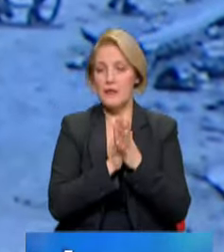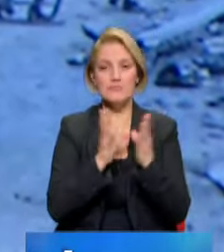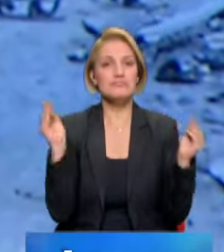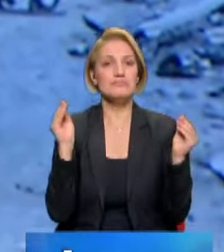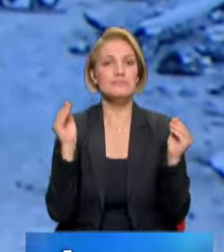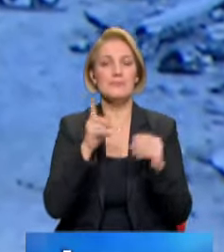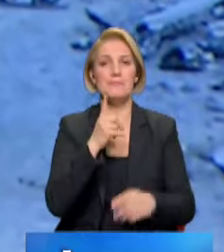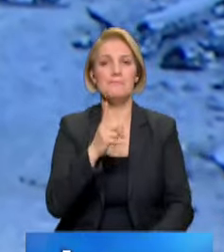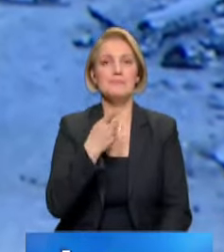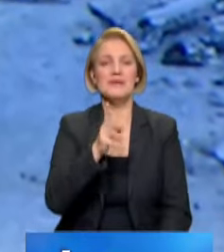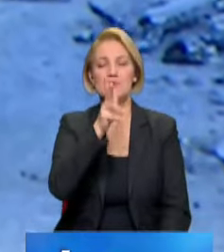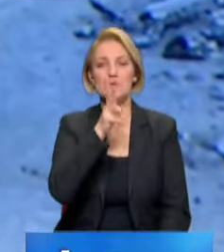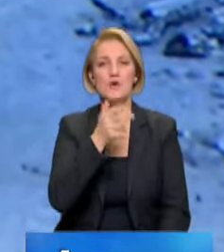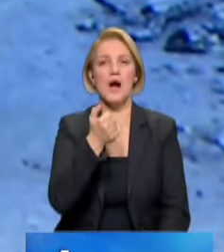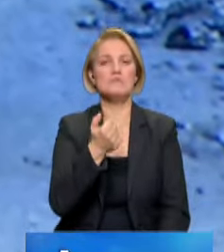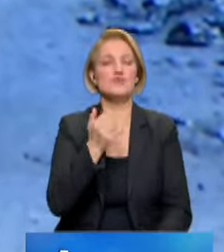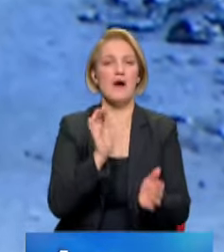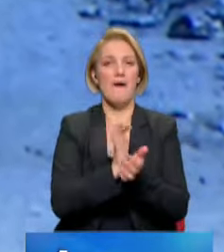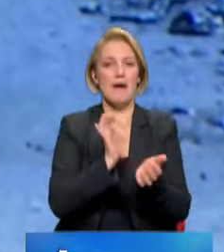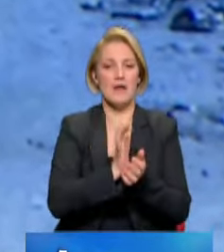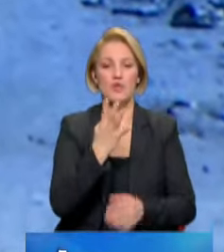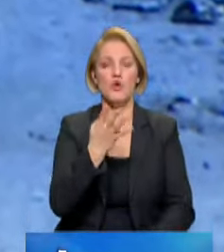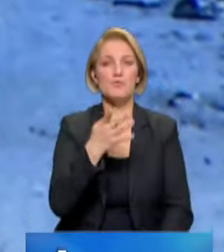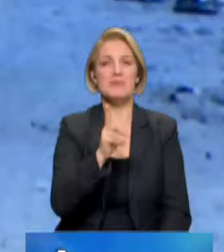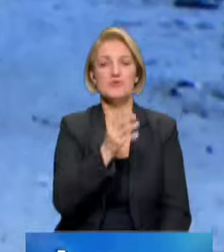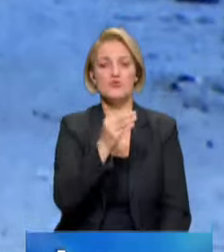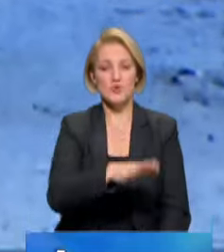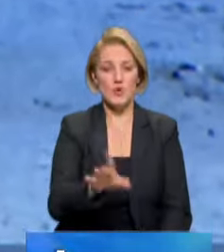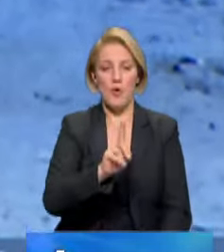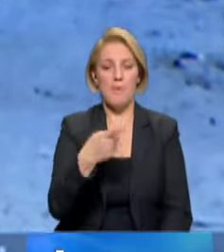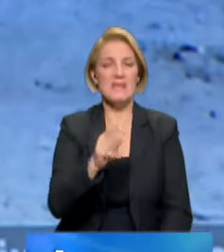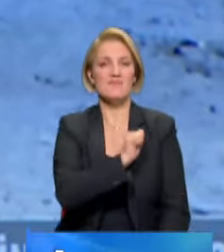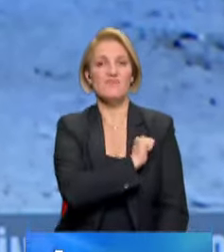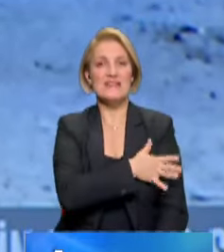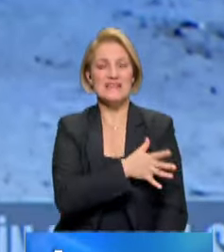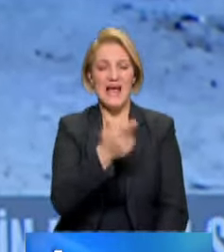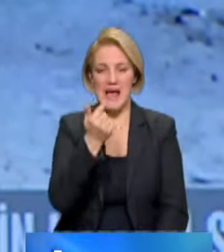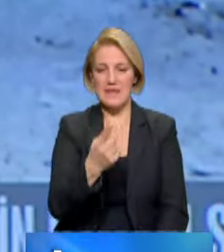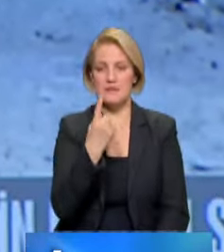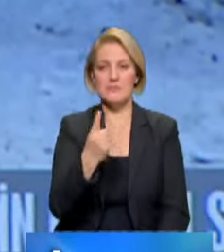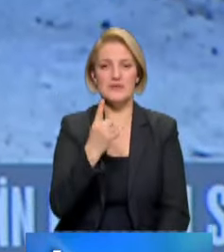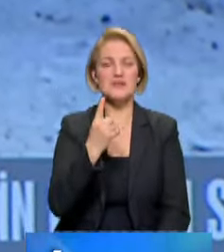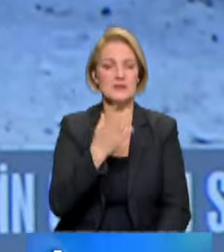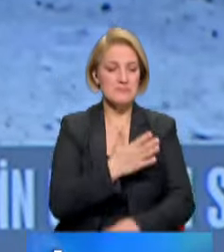ailenin sadece bir ferdi kaldı. 4000'in çocuk olmak üzere 10.000 civarı Filistinli en az bir